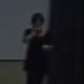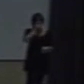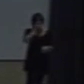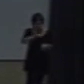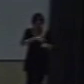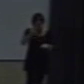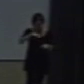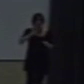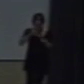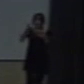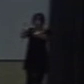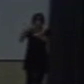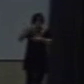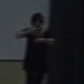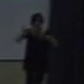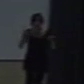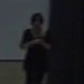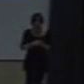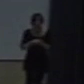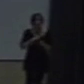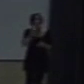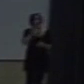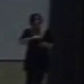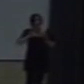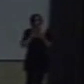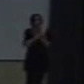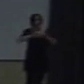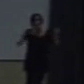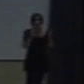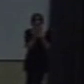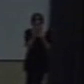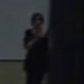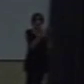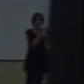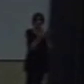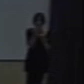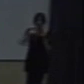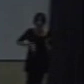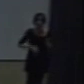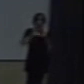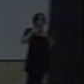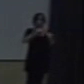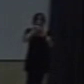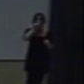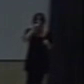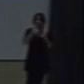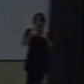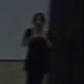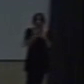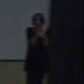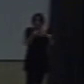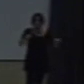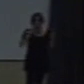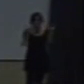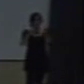per arribar a fer més gran el seu missatge. Ara explicaré també molt breument com els periodistes podem utilitzar Twitter com a mitjà per donar les coses. Què diferència a la tele, la ràdio